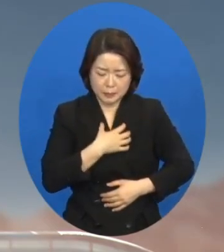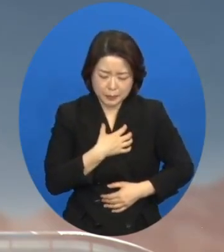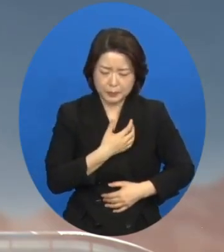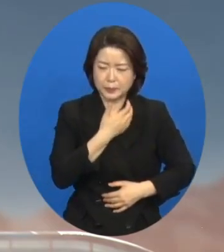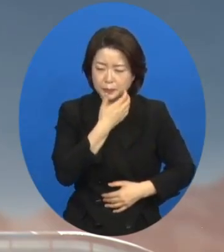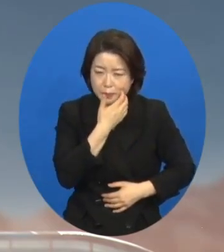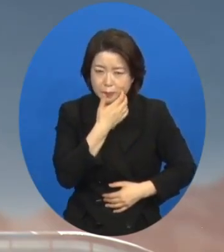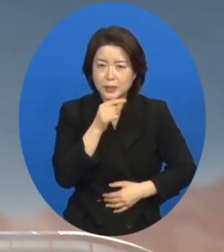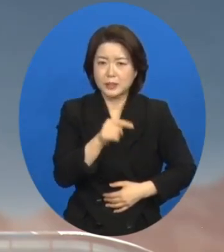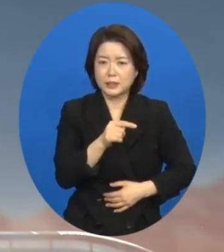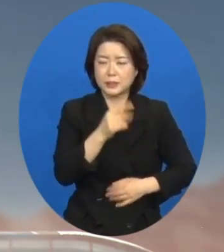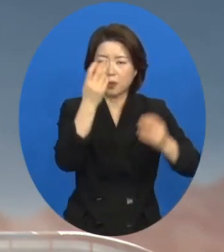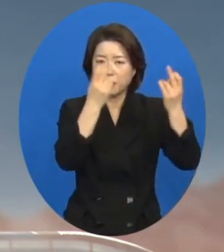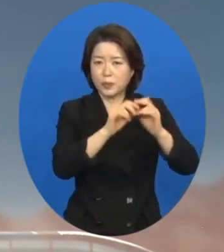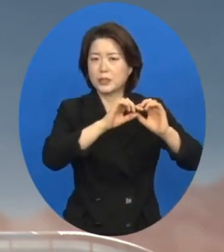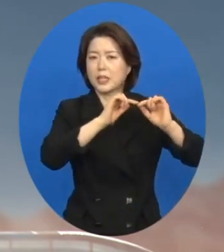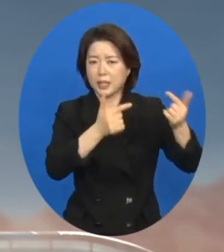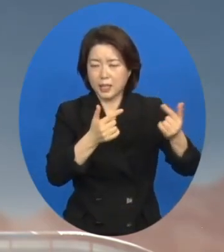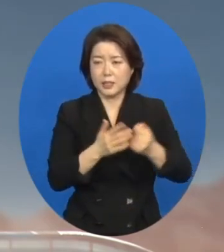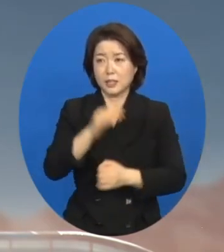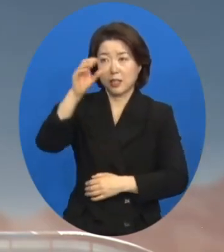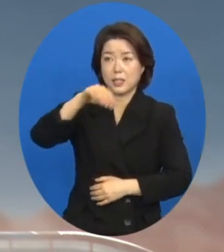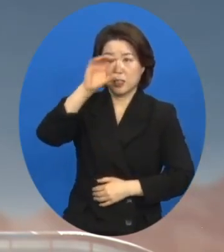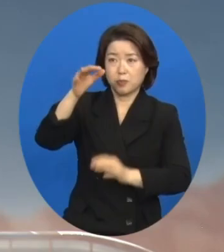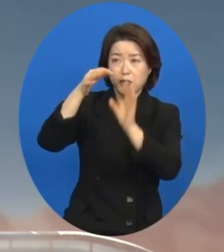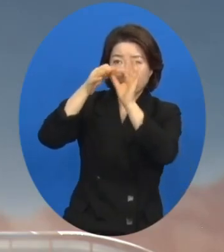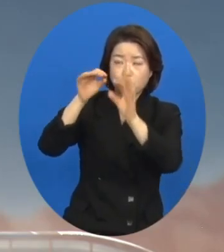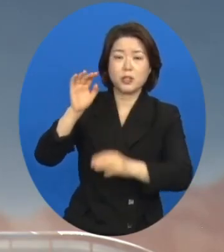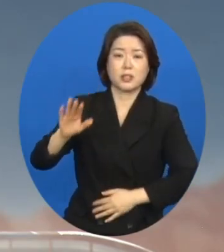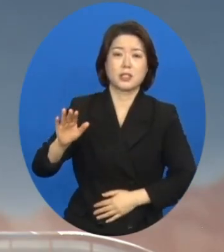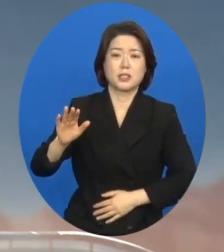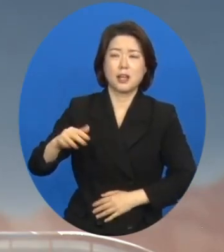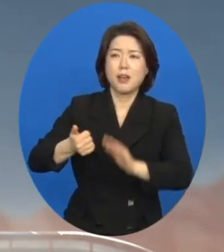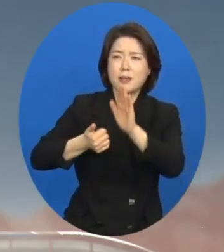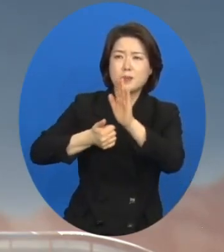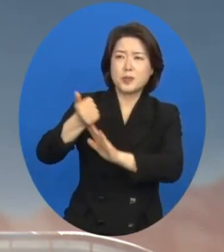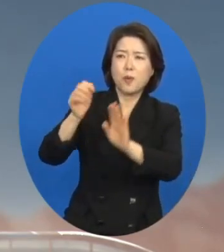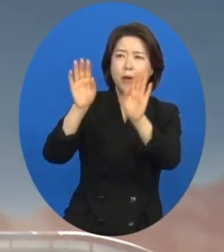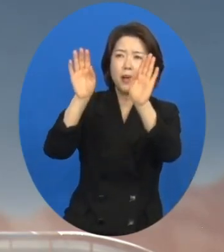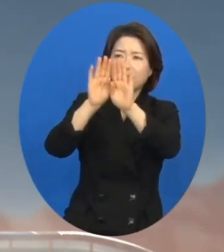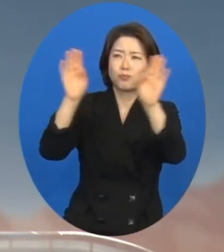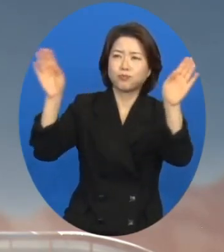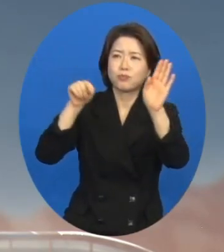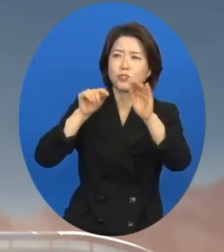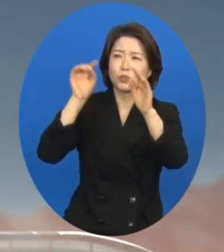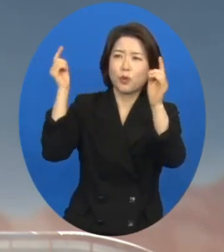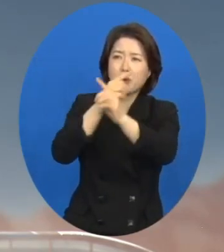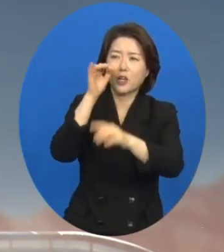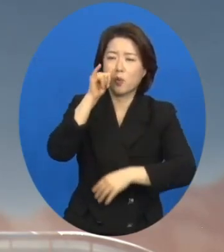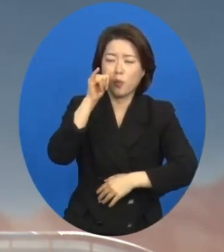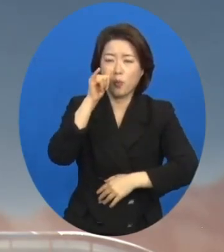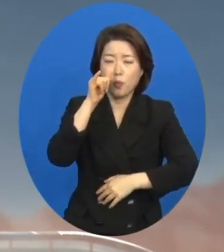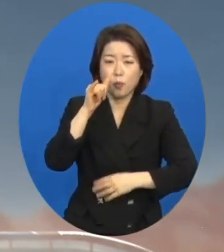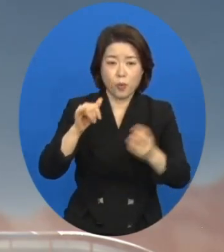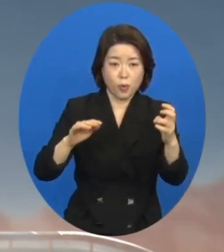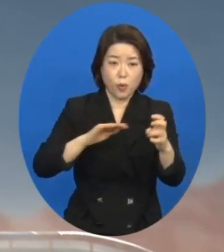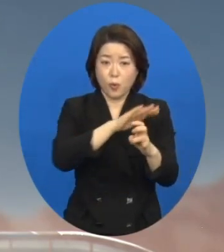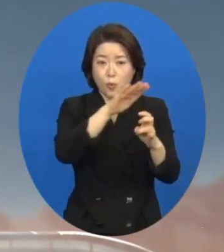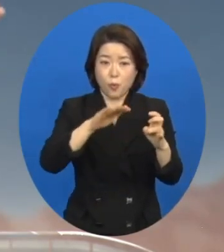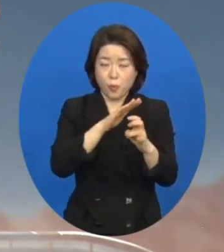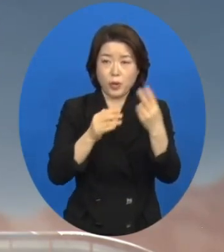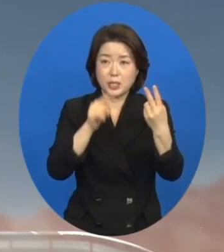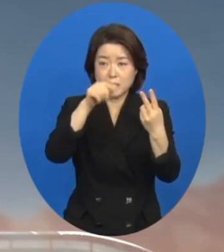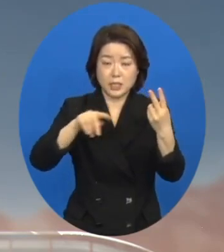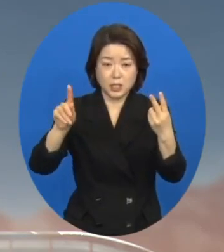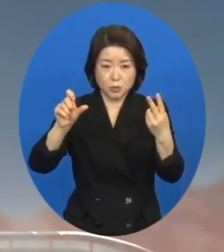고통의 골짜기가 아니라 십자가를 통해서 이제는 소망의 문으로 바뀌어요. 호세아서 2장 15절에 거기서 비로소 그의